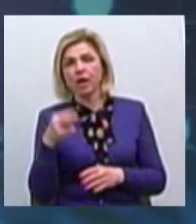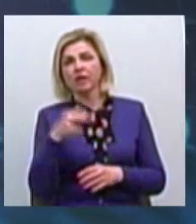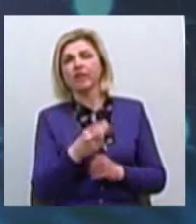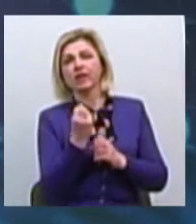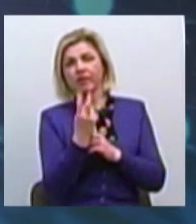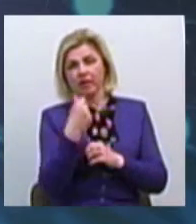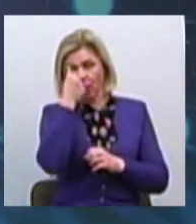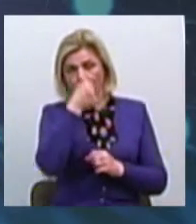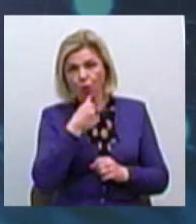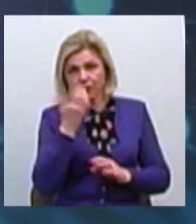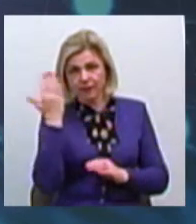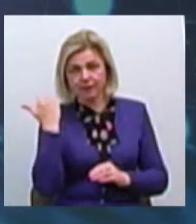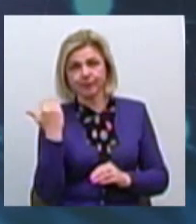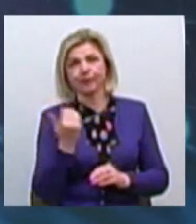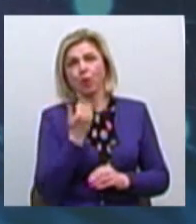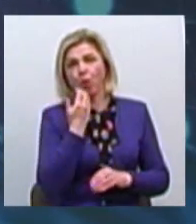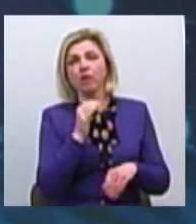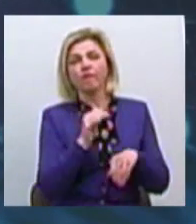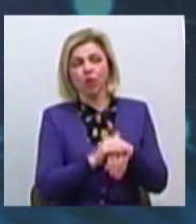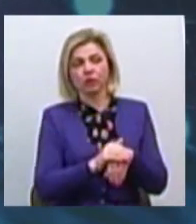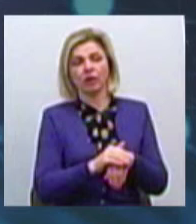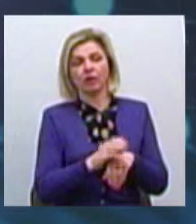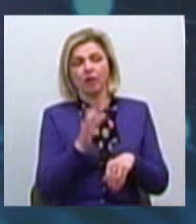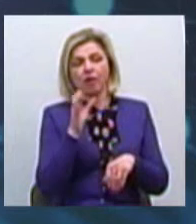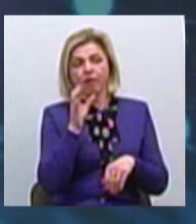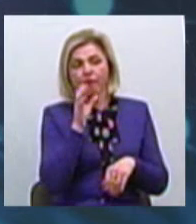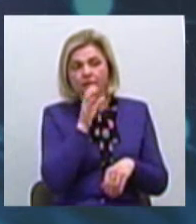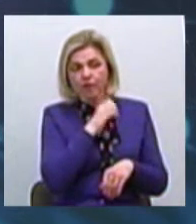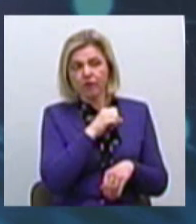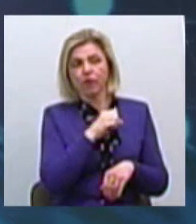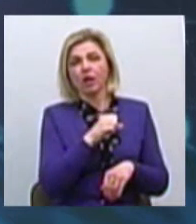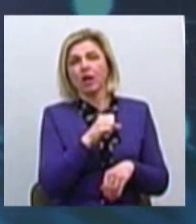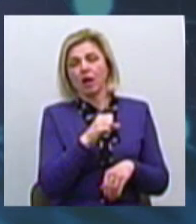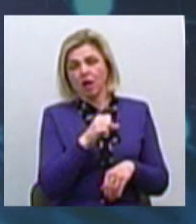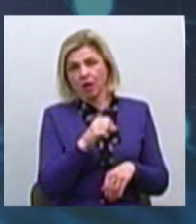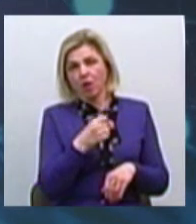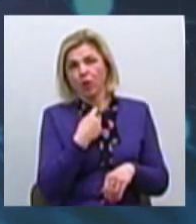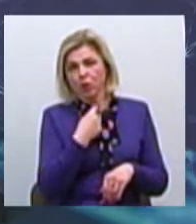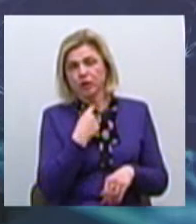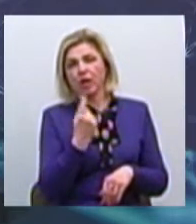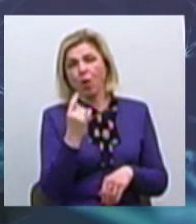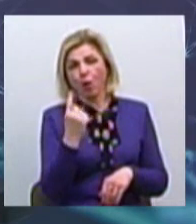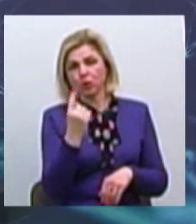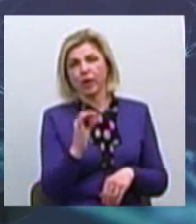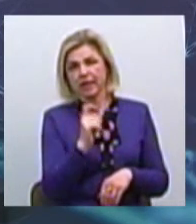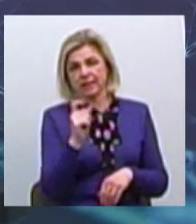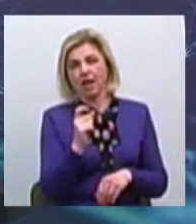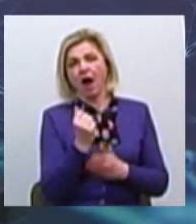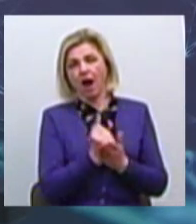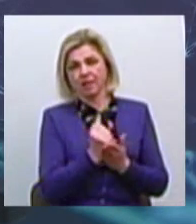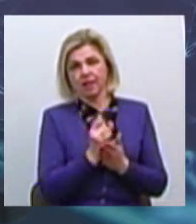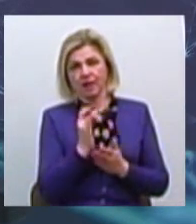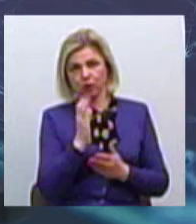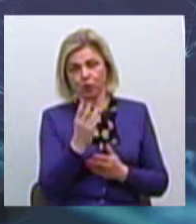році, коли фактично просто вкрали нахабну перемогу в одного з кандидатів. Це було видно по сайту